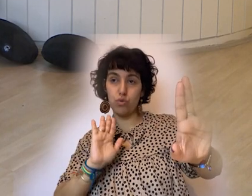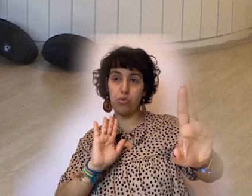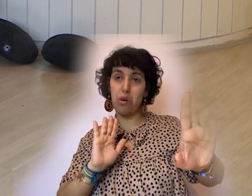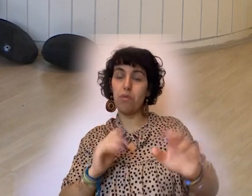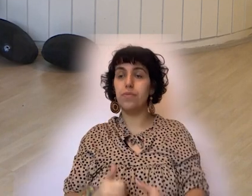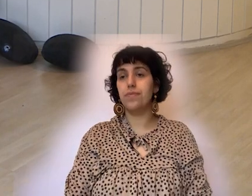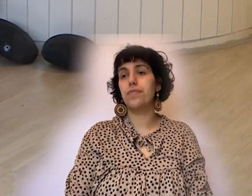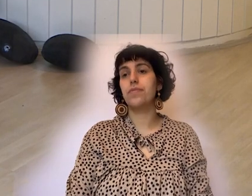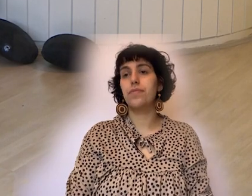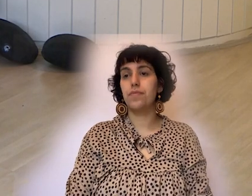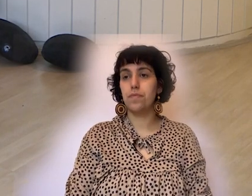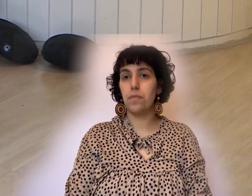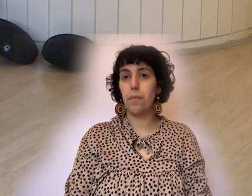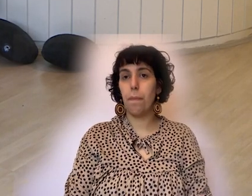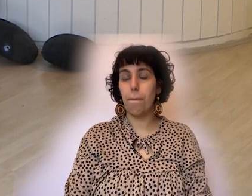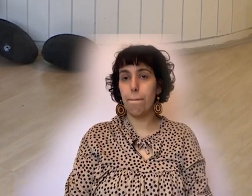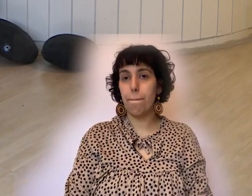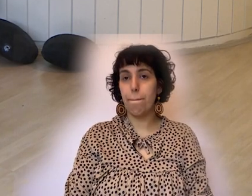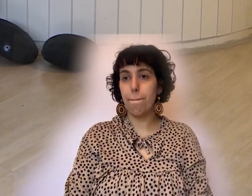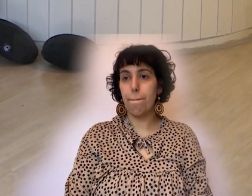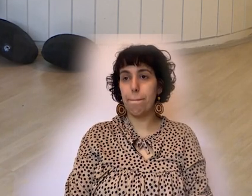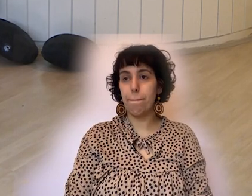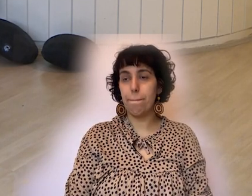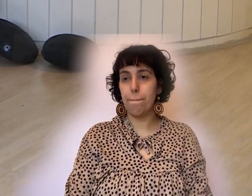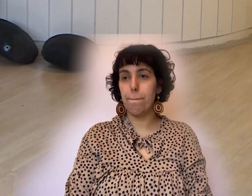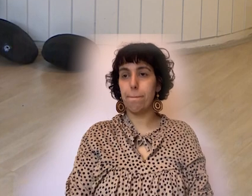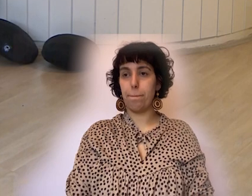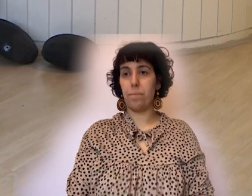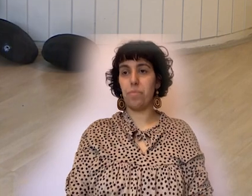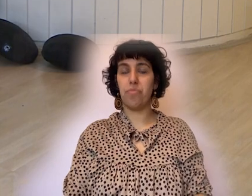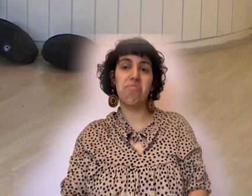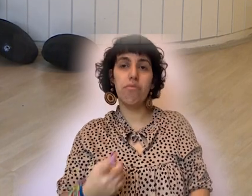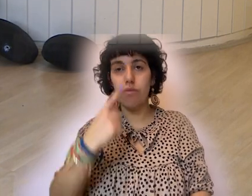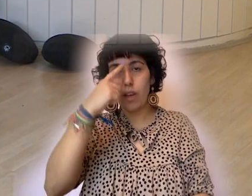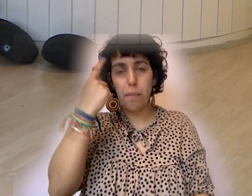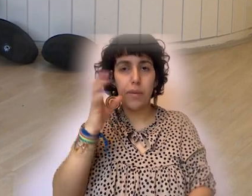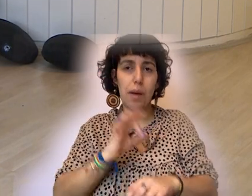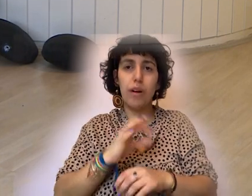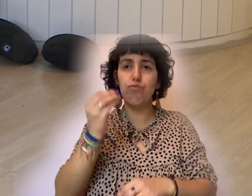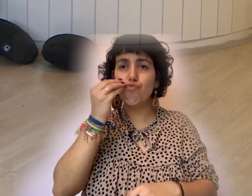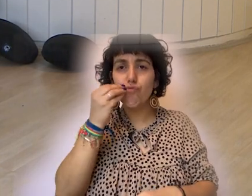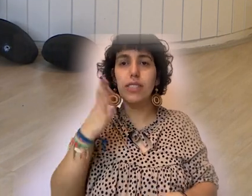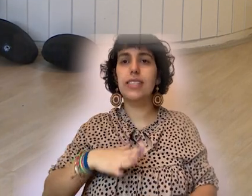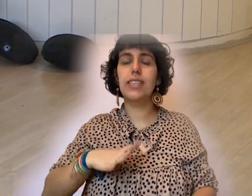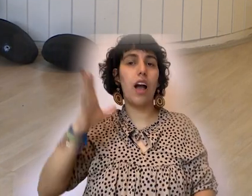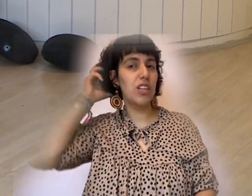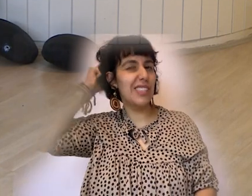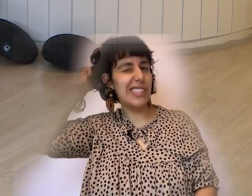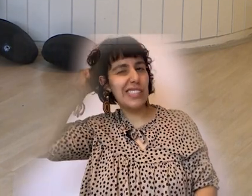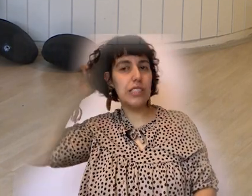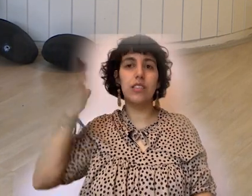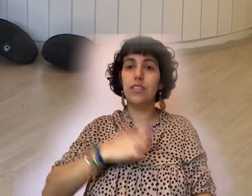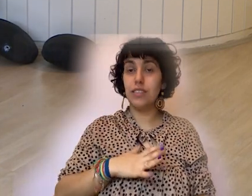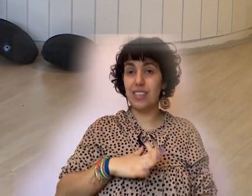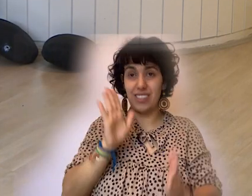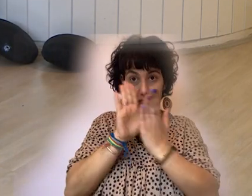Siz etmek istedi Çak Bir saçında oturmak istedi bir şey olur yakında sınız İşte bu yakın onlar da düz vuruşları veya dirsek kuruluşları çok